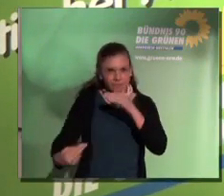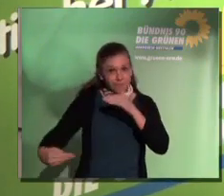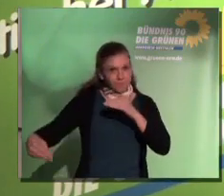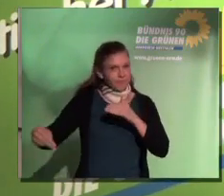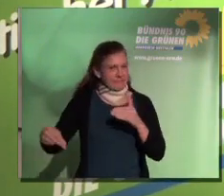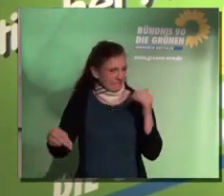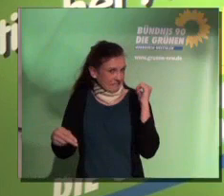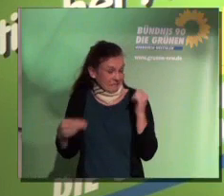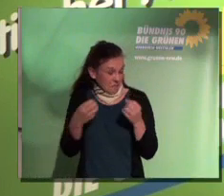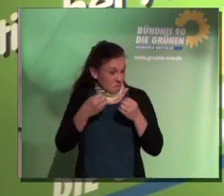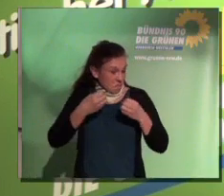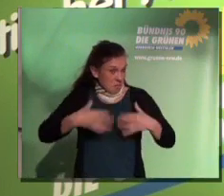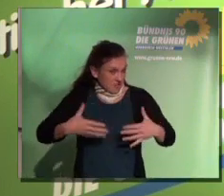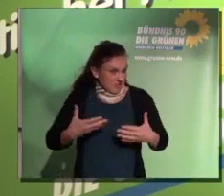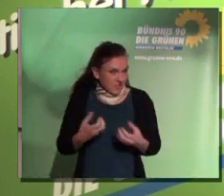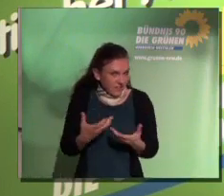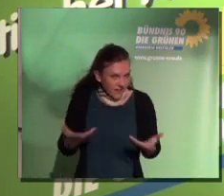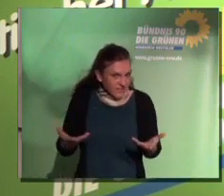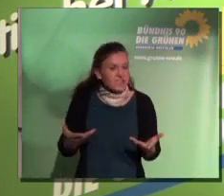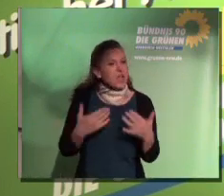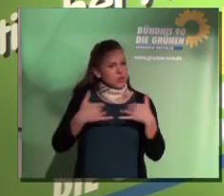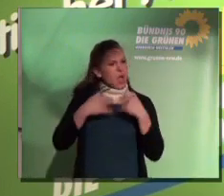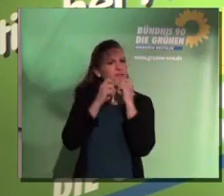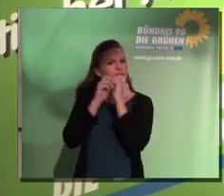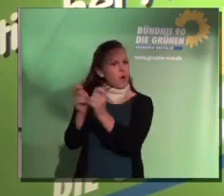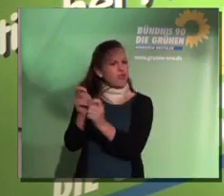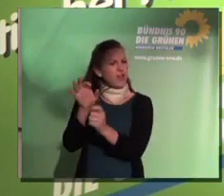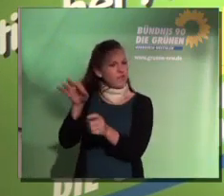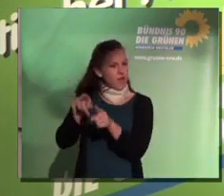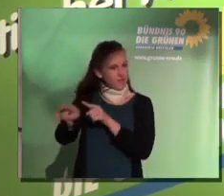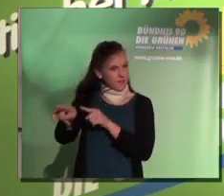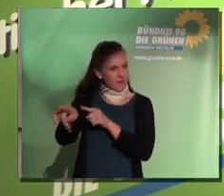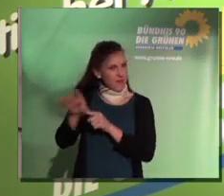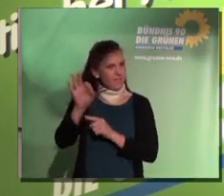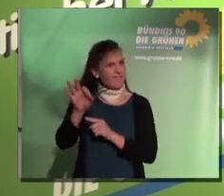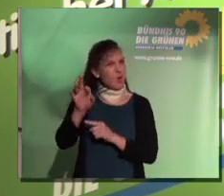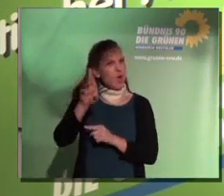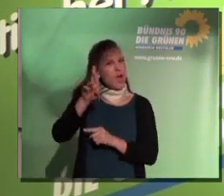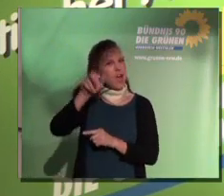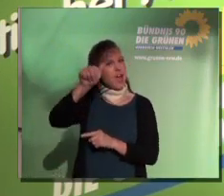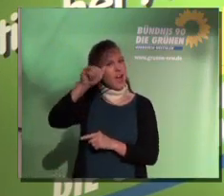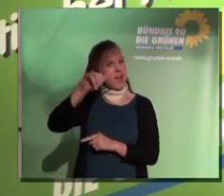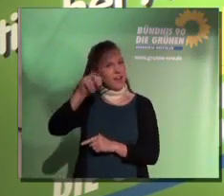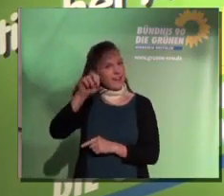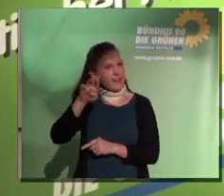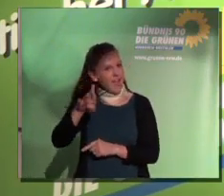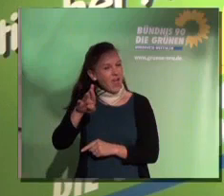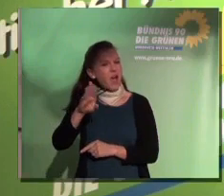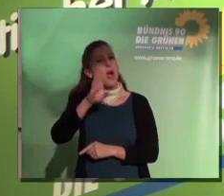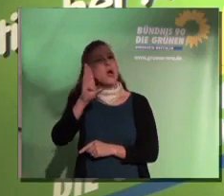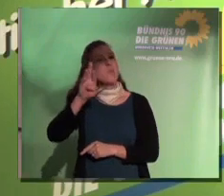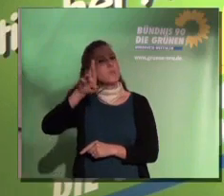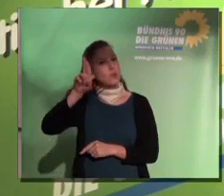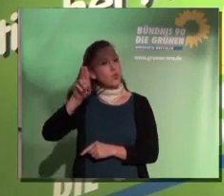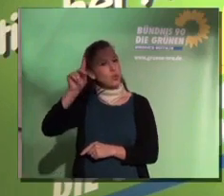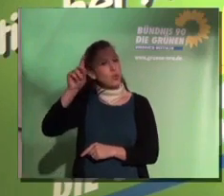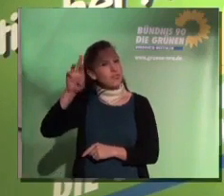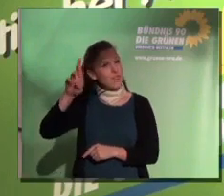Ne? So, und ich hätte eigentlich einen Vorschlag für die FDP, für Rainer Brüderle. Ja? Schnell